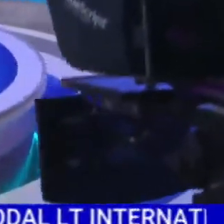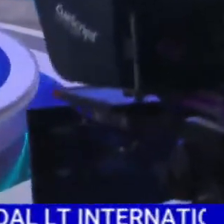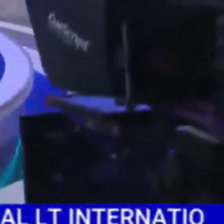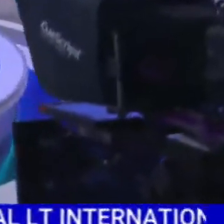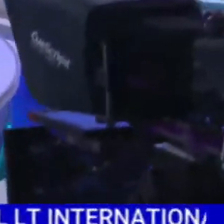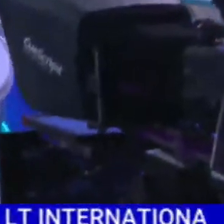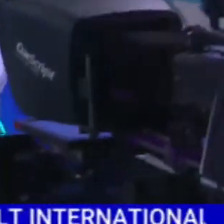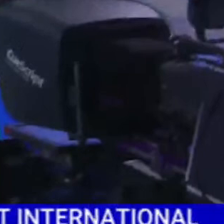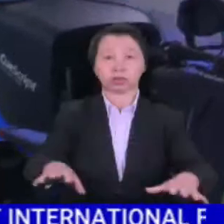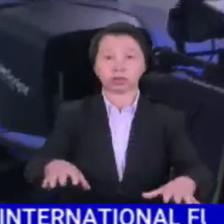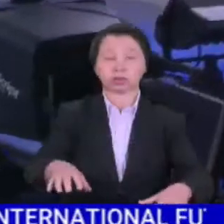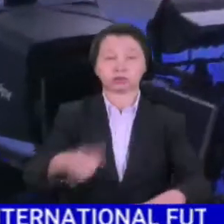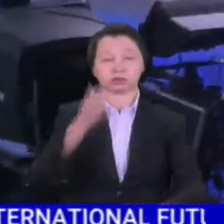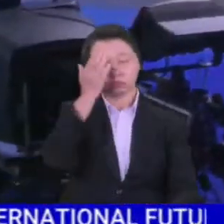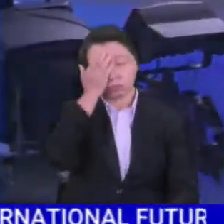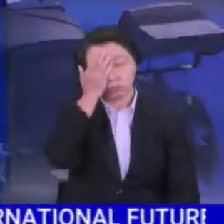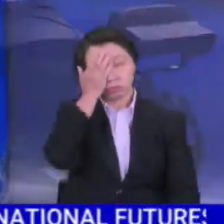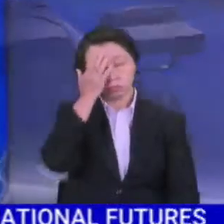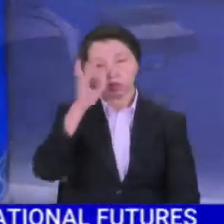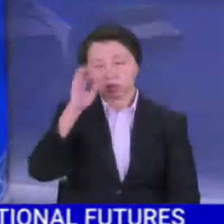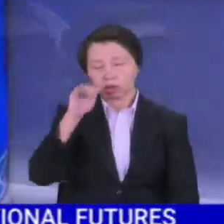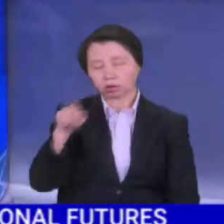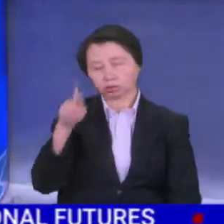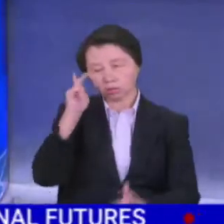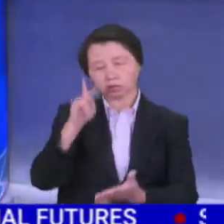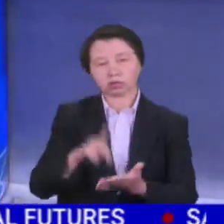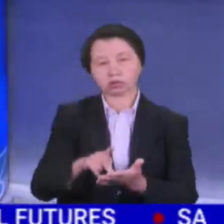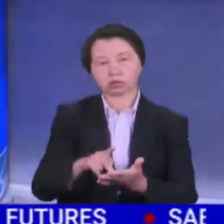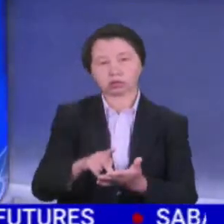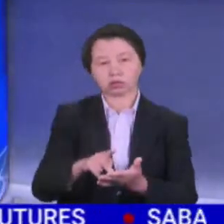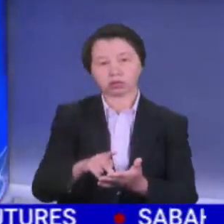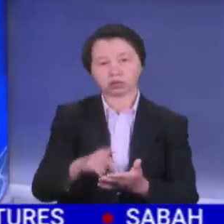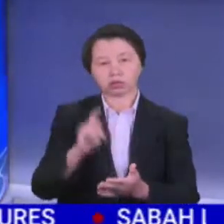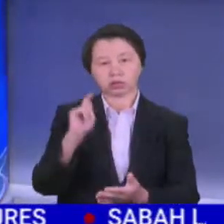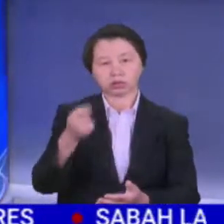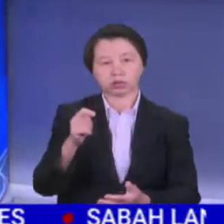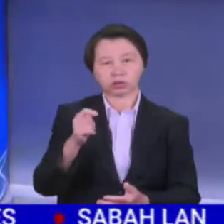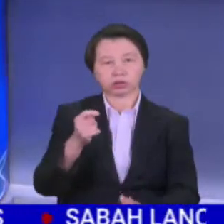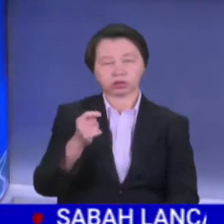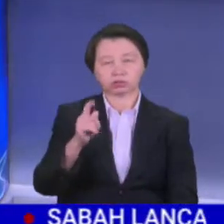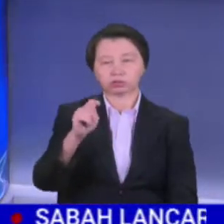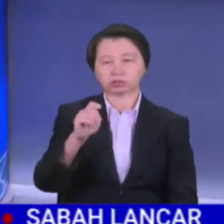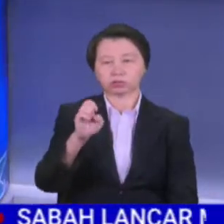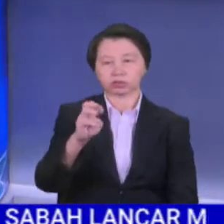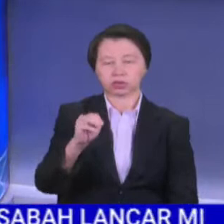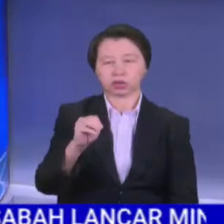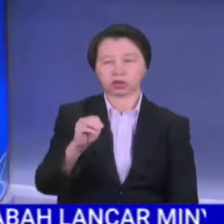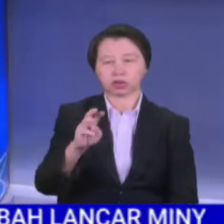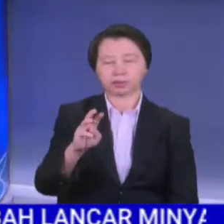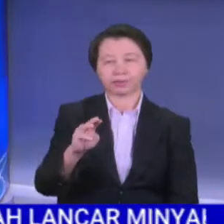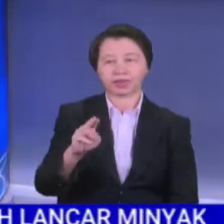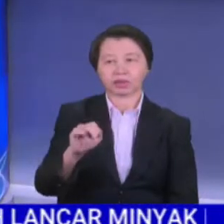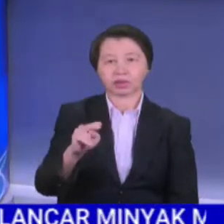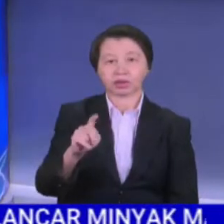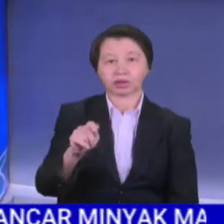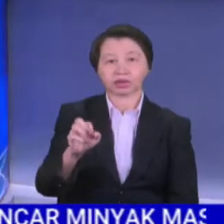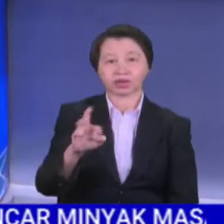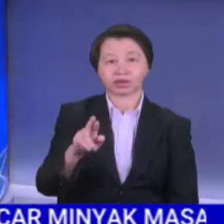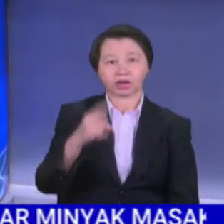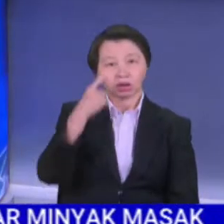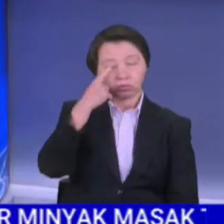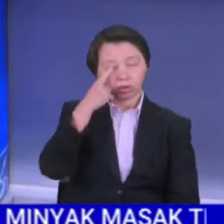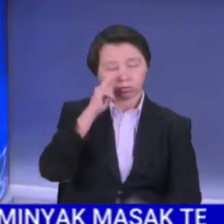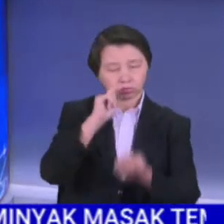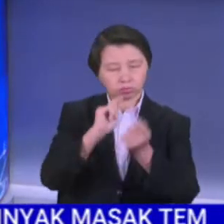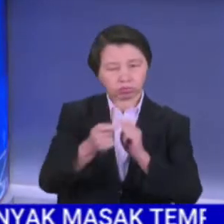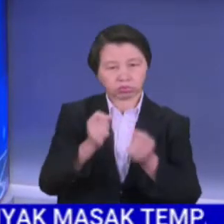Selepas hilang sebelah mata, lelaki ini telah dikenali dengan The Terminator. Ya, dia telah mengubah mata kanannya